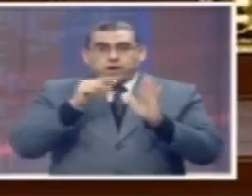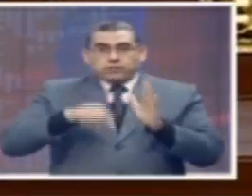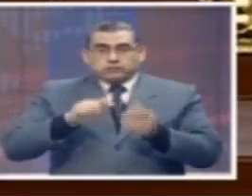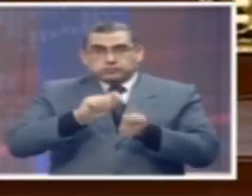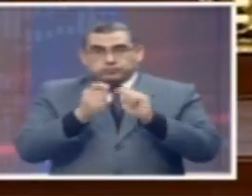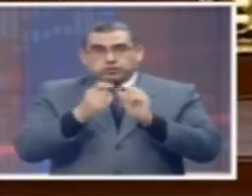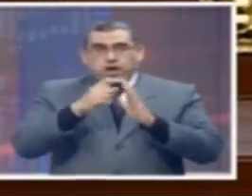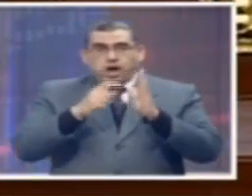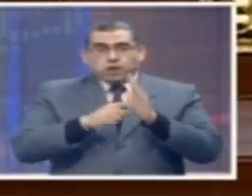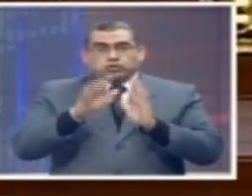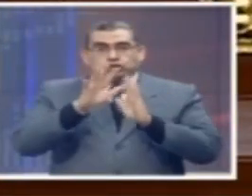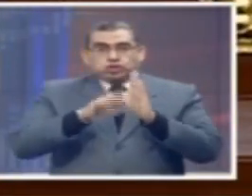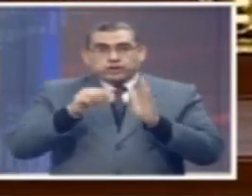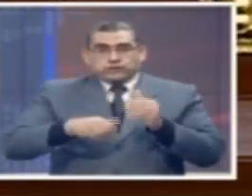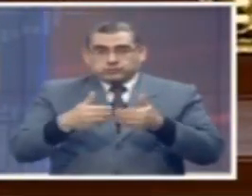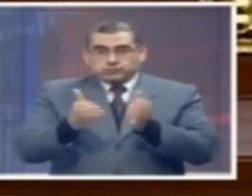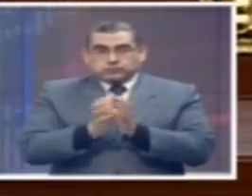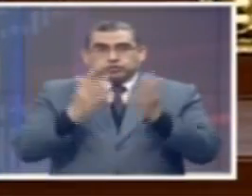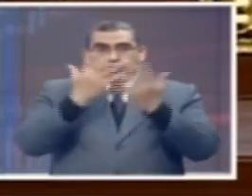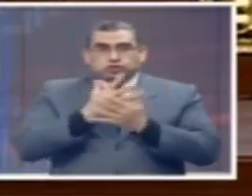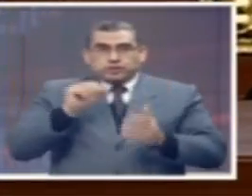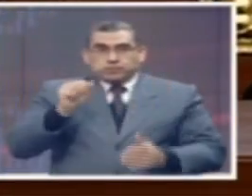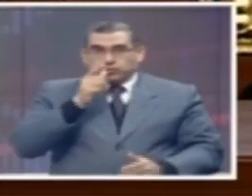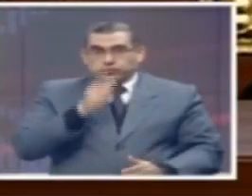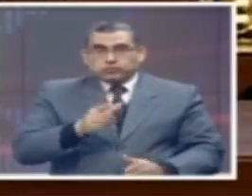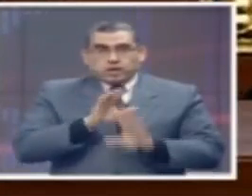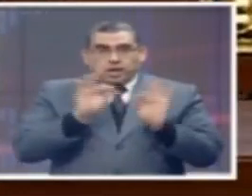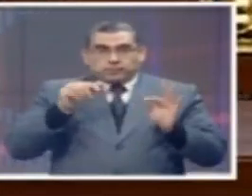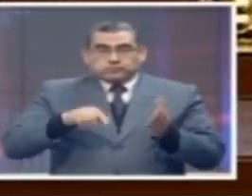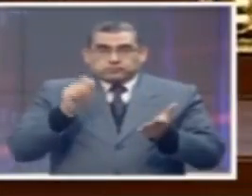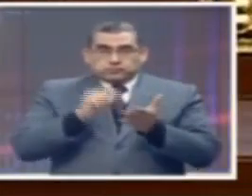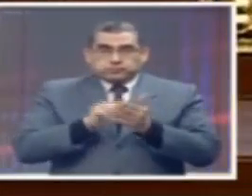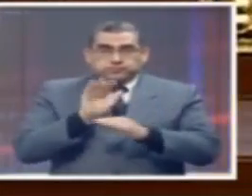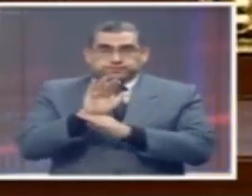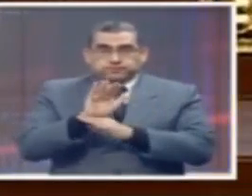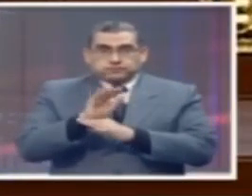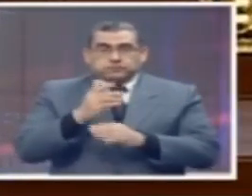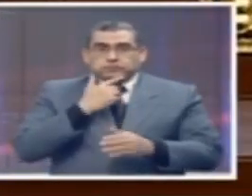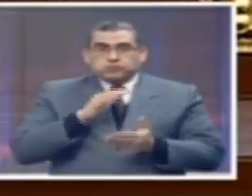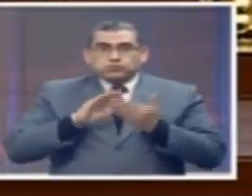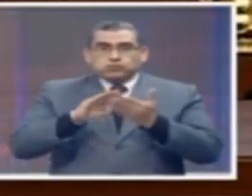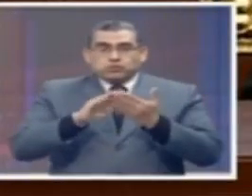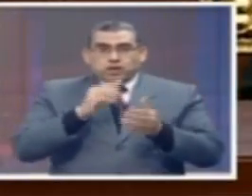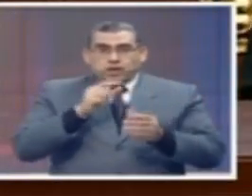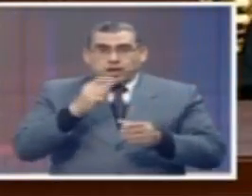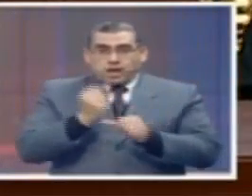وتعديل القوانين والتشريعات المنظمة للشركات، بما يكفل تحسين